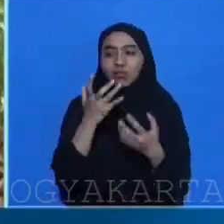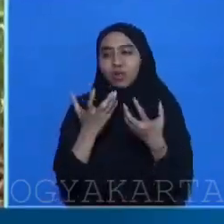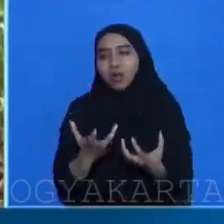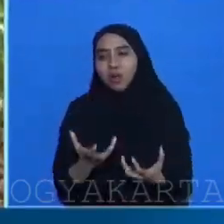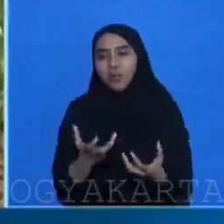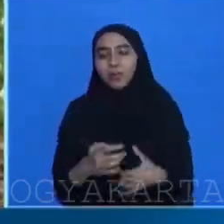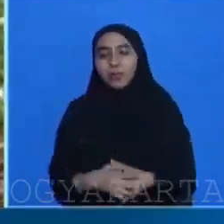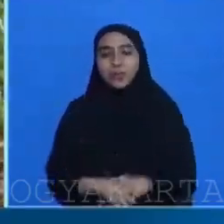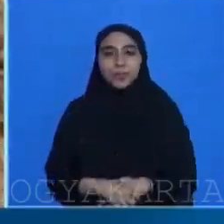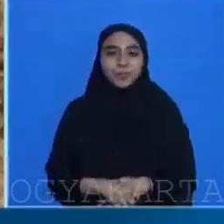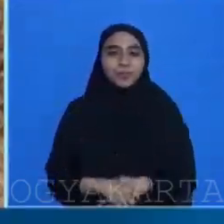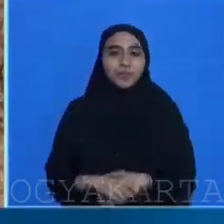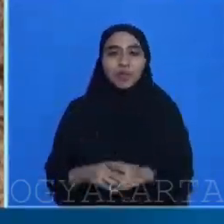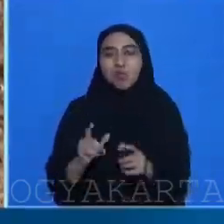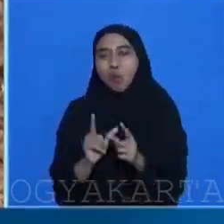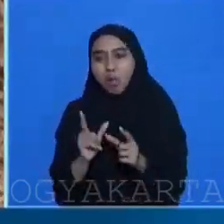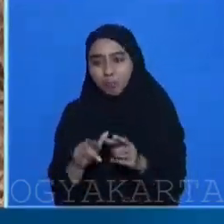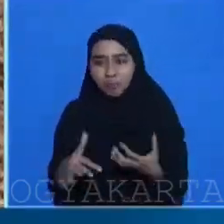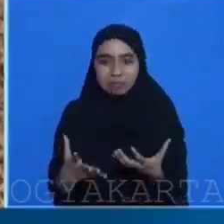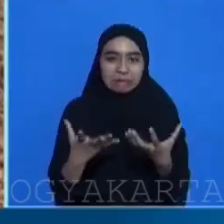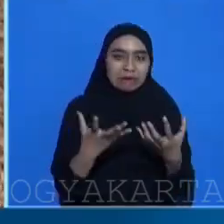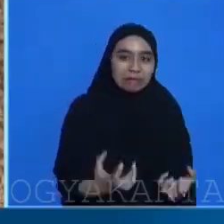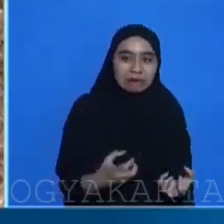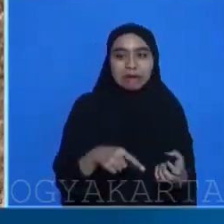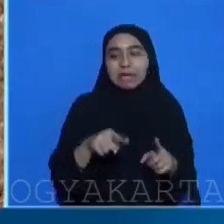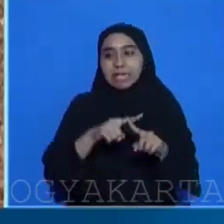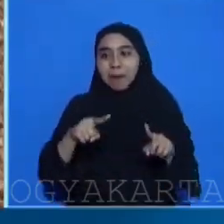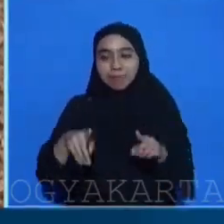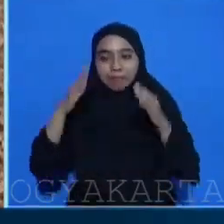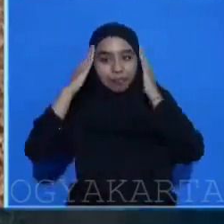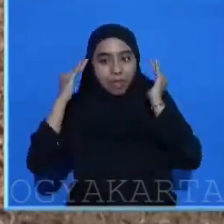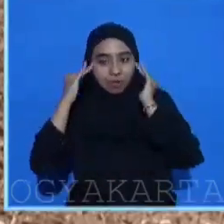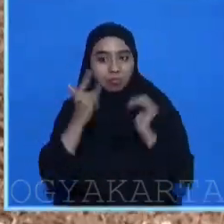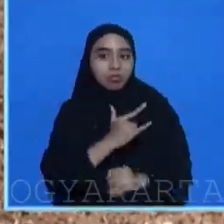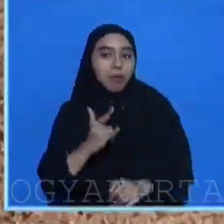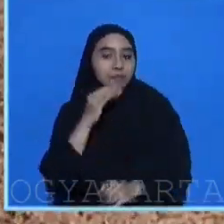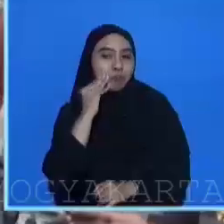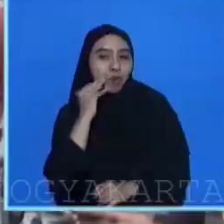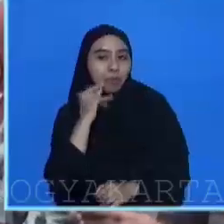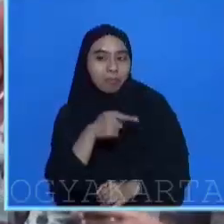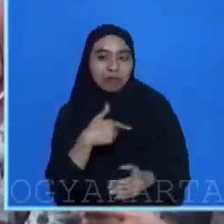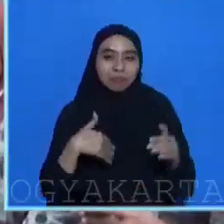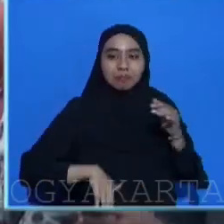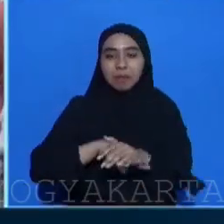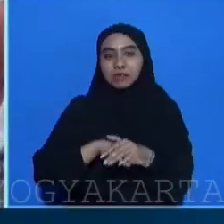meski berada di lahan kering petani seperti ngatijan bertekad akan melakukan perawatan maksimal